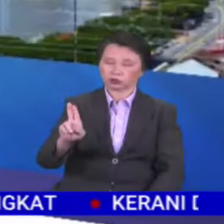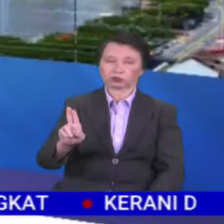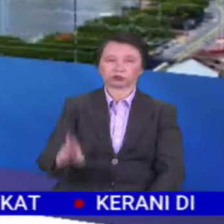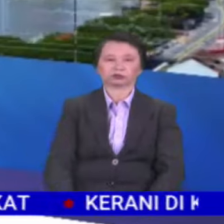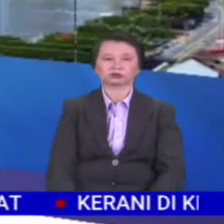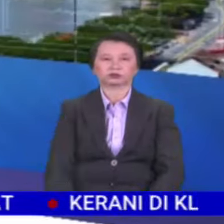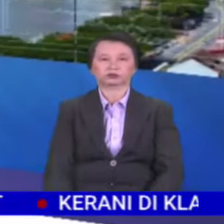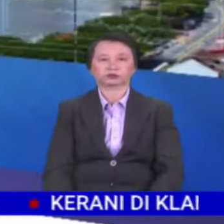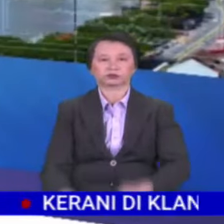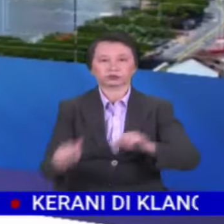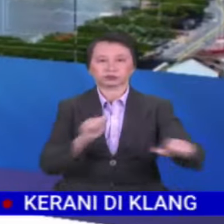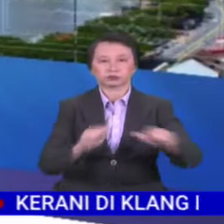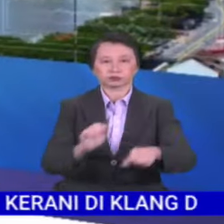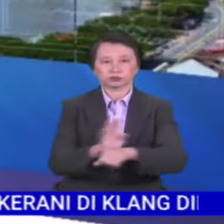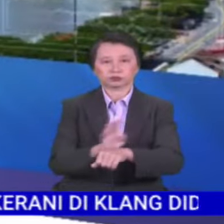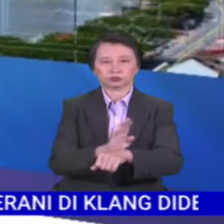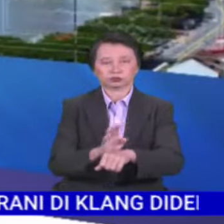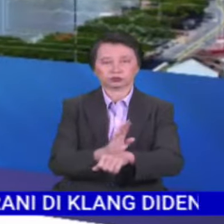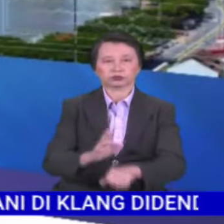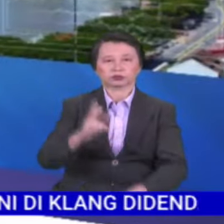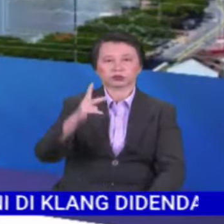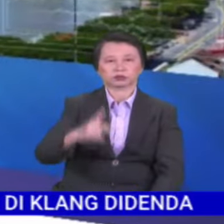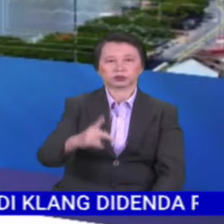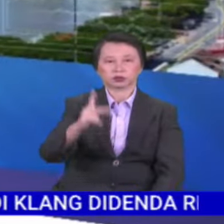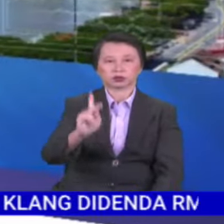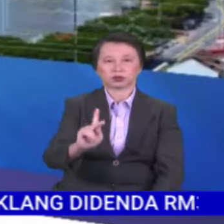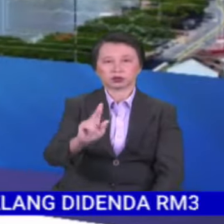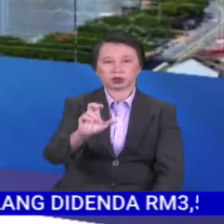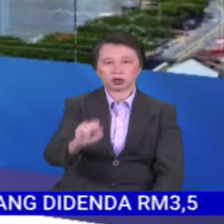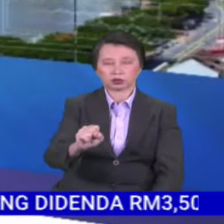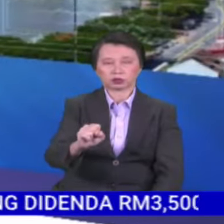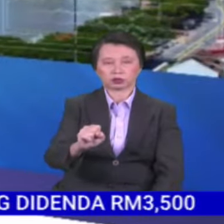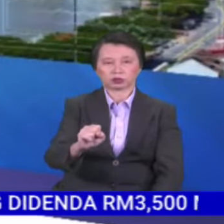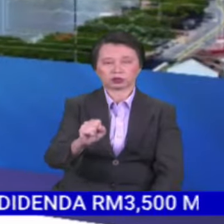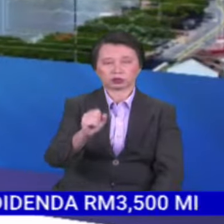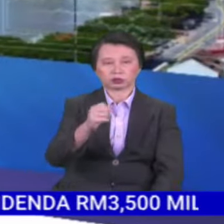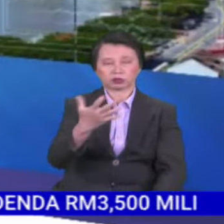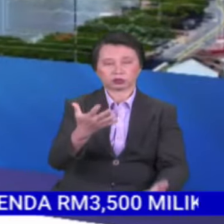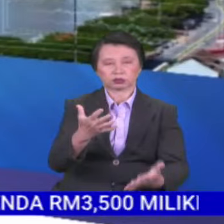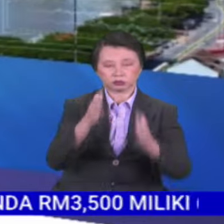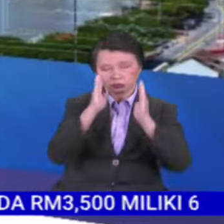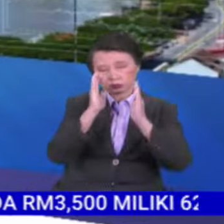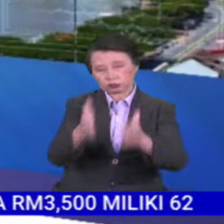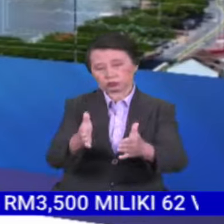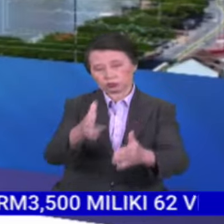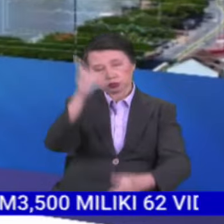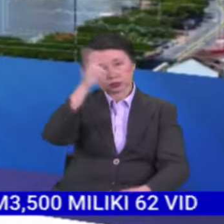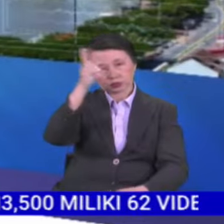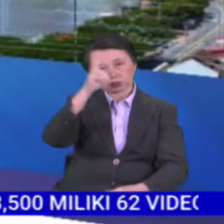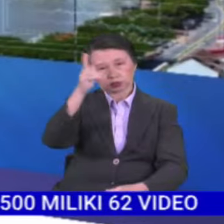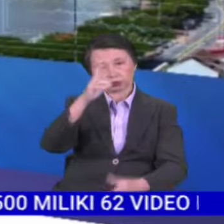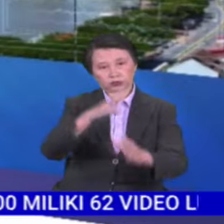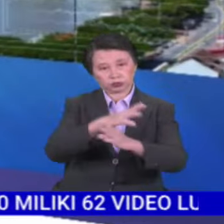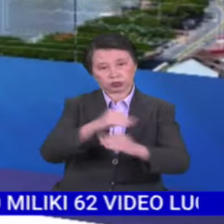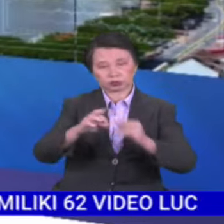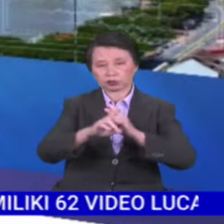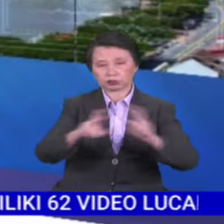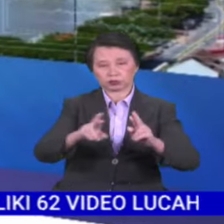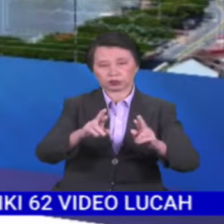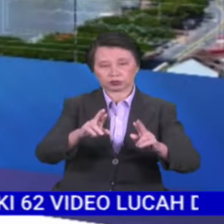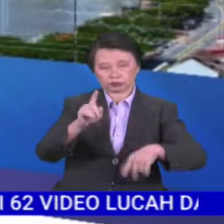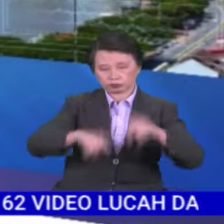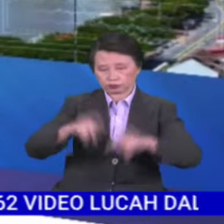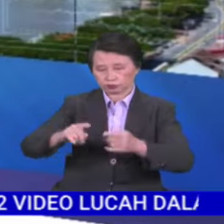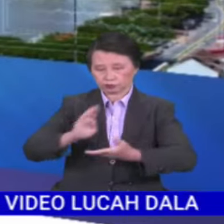Aktiviti perniagaan perusahaan kecil dan sederhana PKS di negeri ini terus diberi tumpuan oleh kerajaan negeri dengan menyediakan